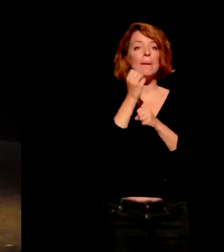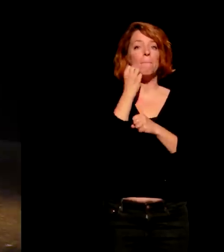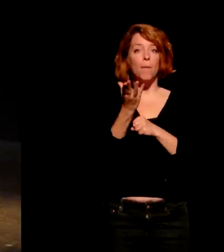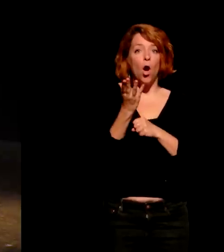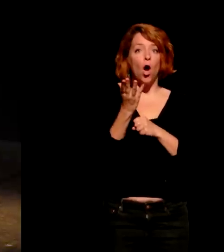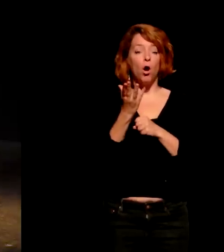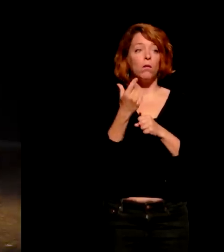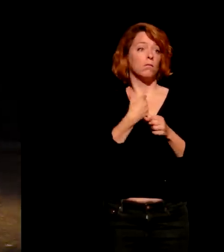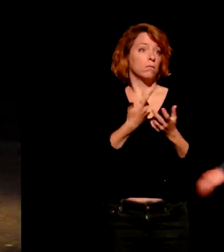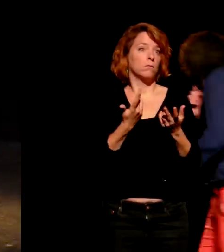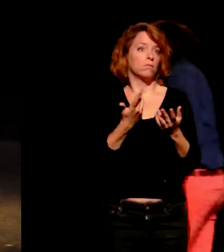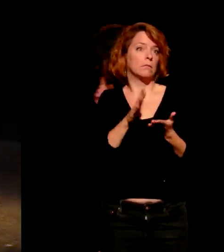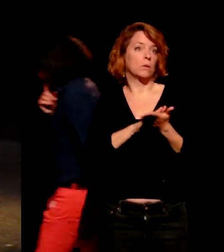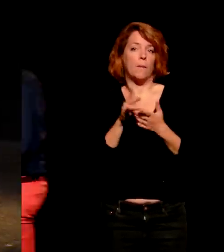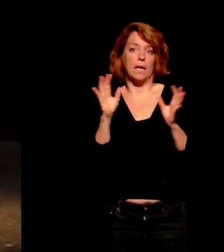pas. Alors,